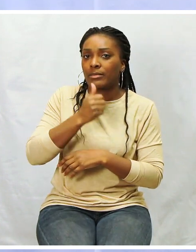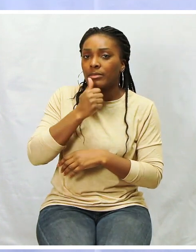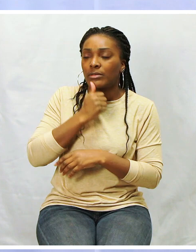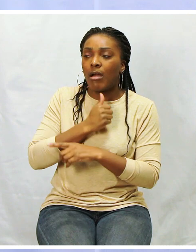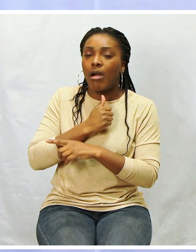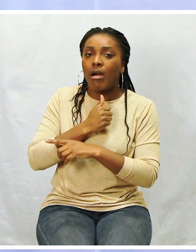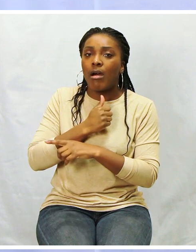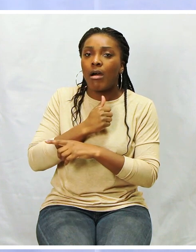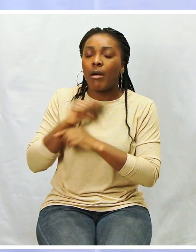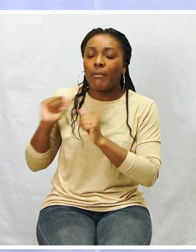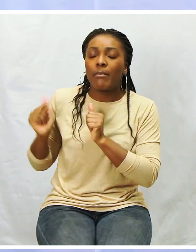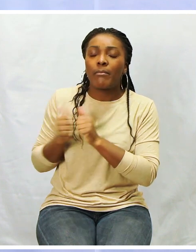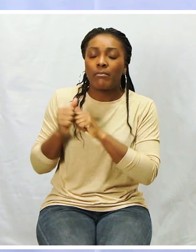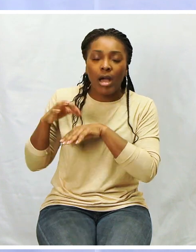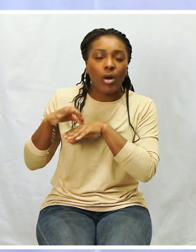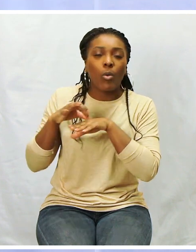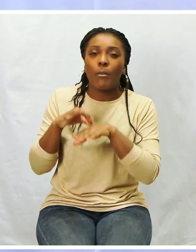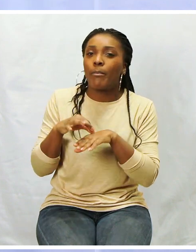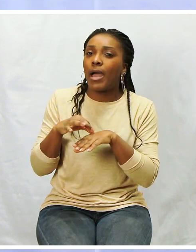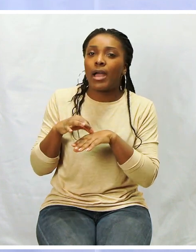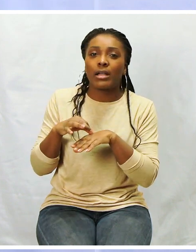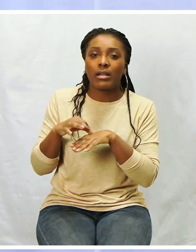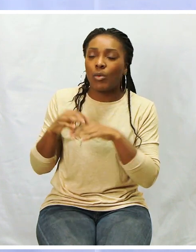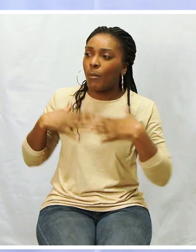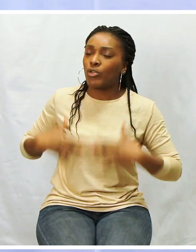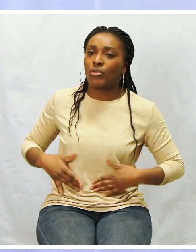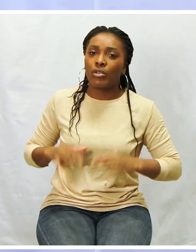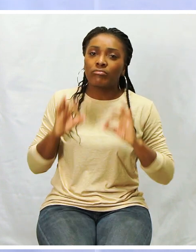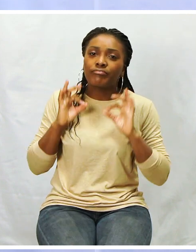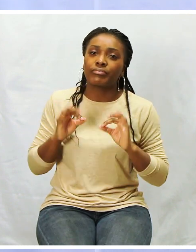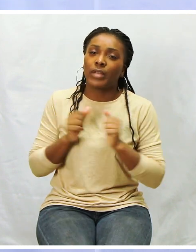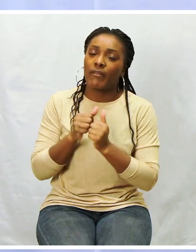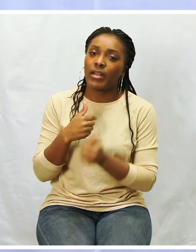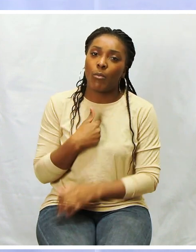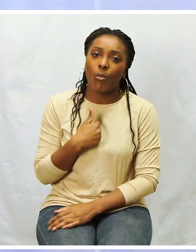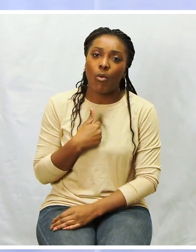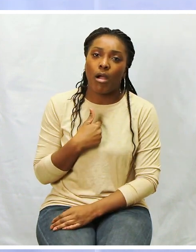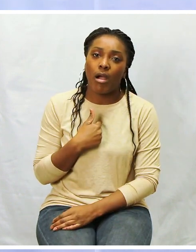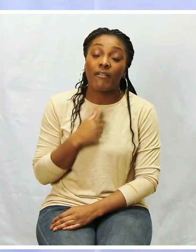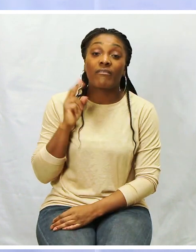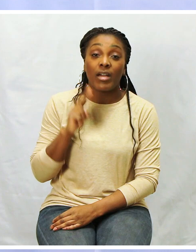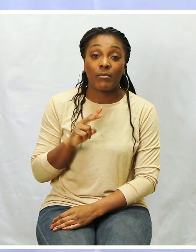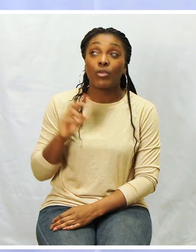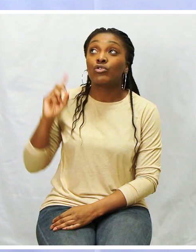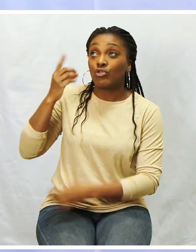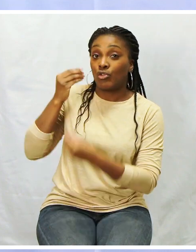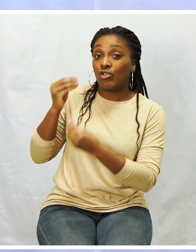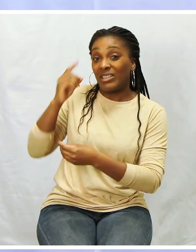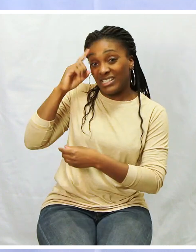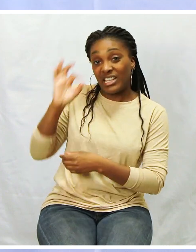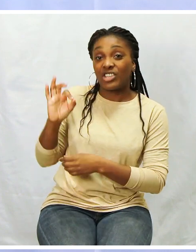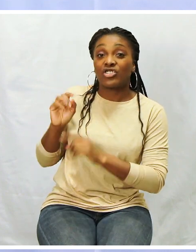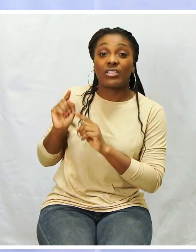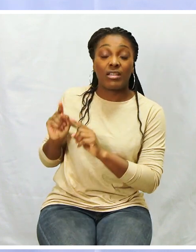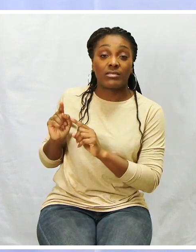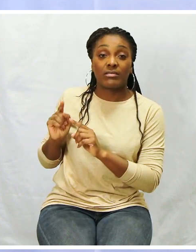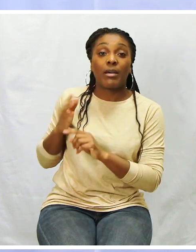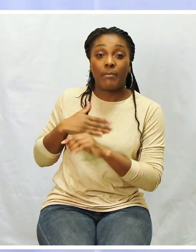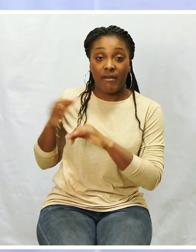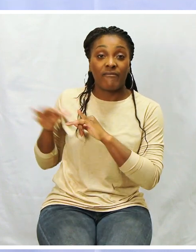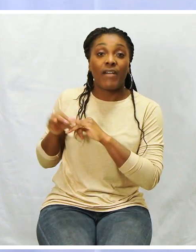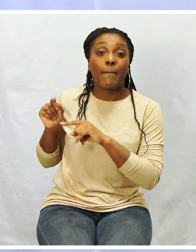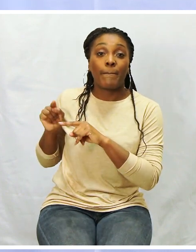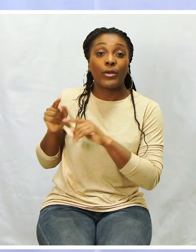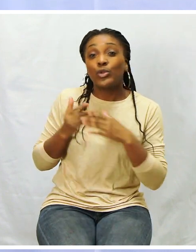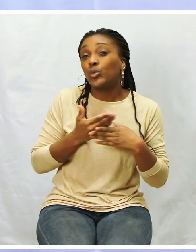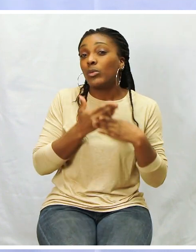une parfaite accompagnante à ce moment-là. Et elle a agi de la manière dont il fallait avec moi. Et je crois vraiment que c'était une sagesse de Dieu qui est venue dans son cœur à ce moment-là. Et